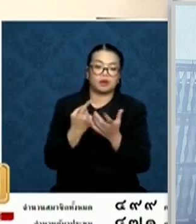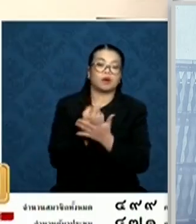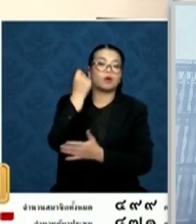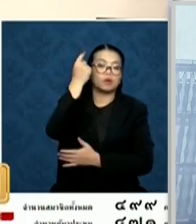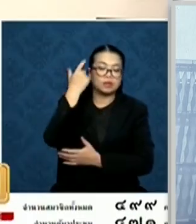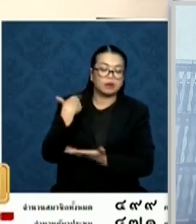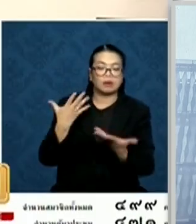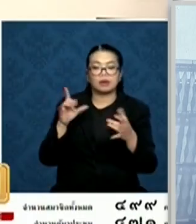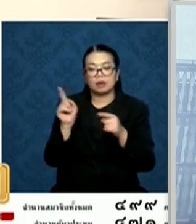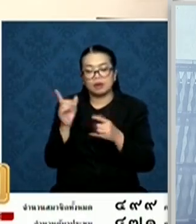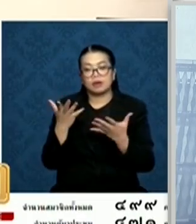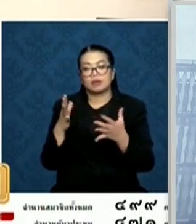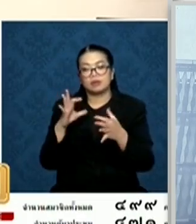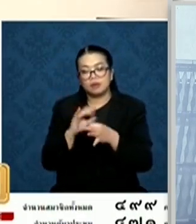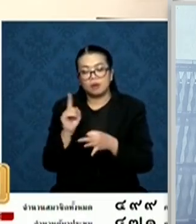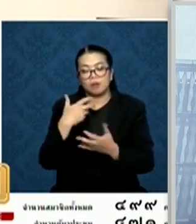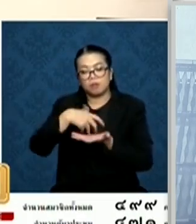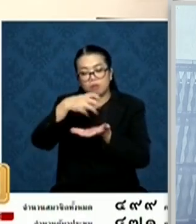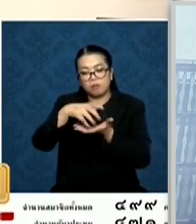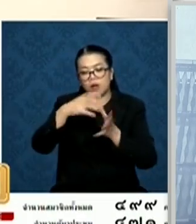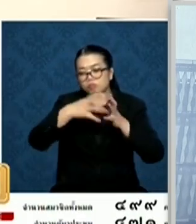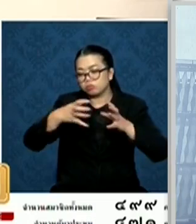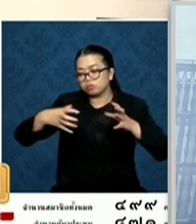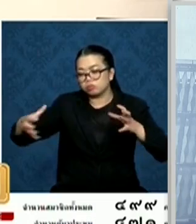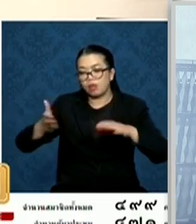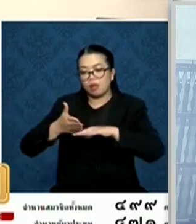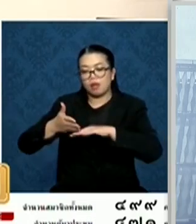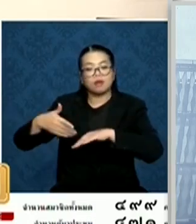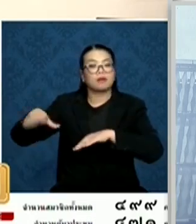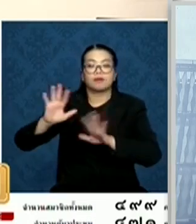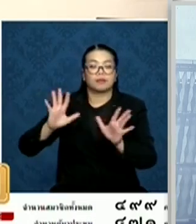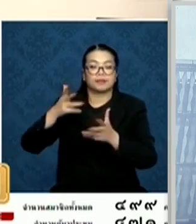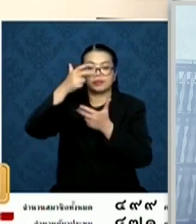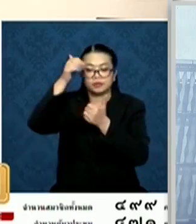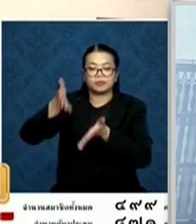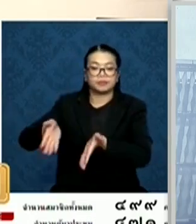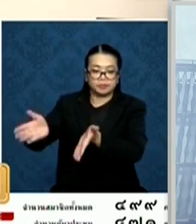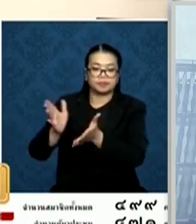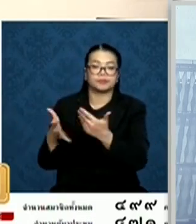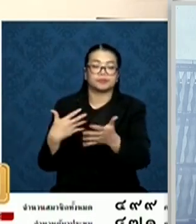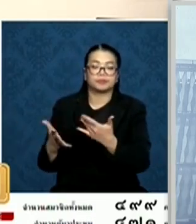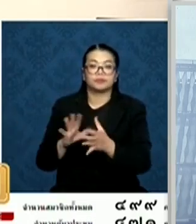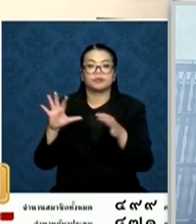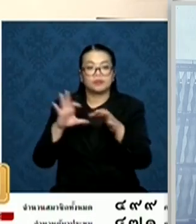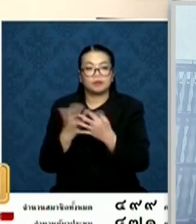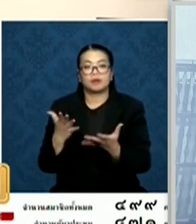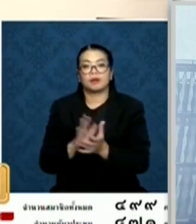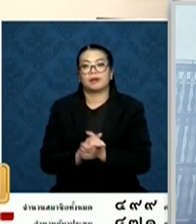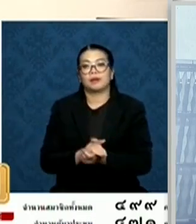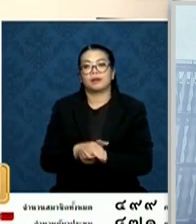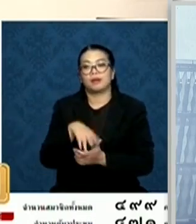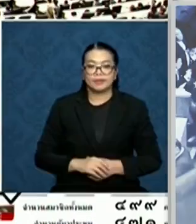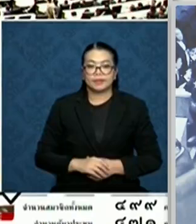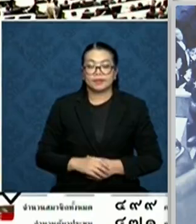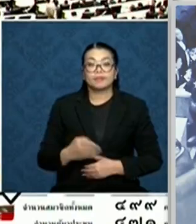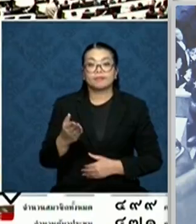คลังก็เป็นไปได้อืถ้าฟังแล้วเชื่อตามที่คุณจุลพันธ์ชี้แจงนะครับก็เป็นไปได้คุณจุลพันธ์พยายามบอกว่าท่านอย่าไปเปิดหากฎ